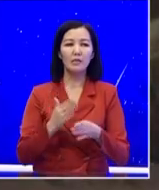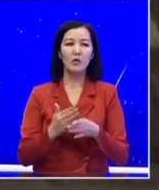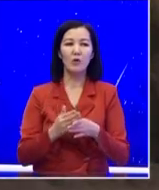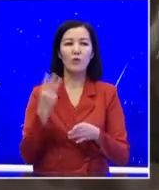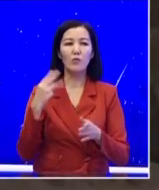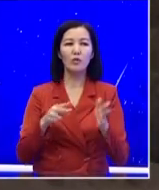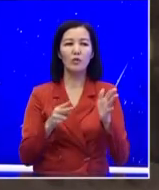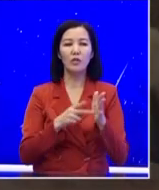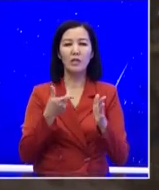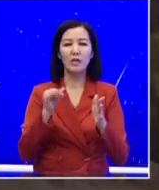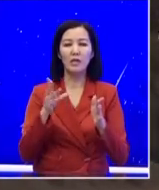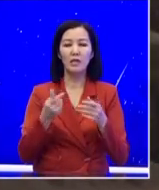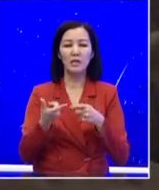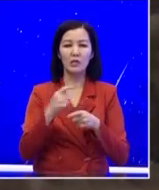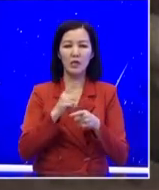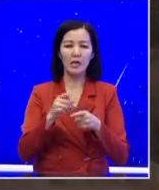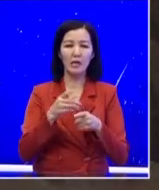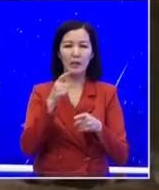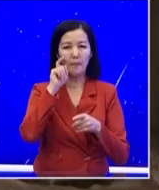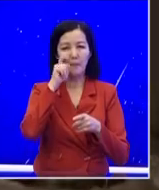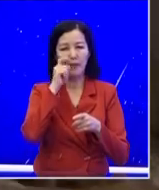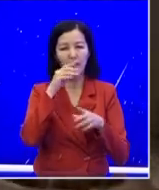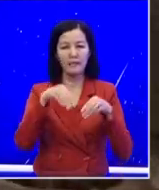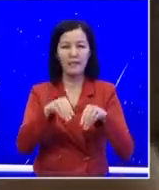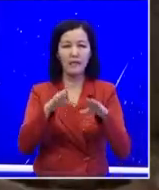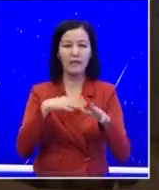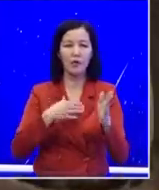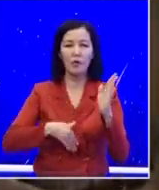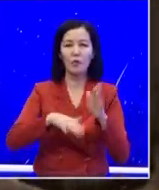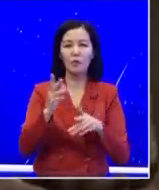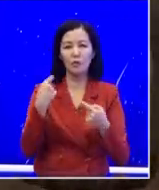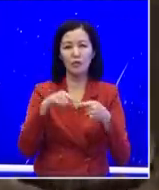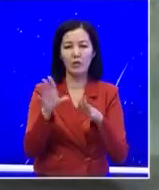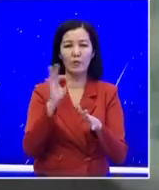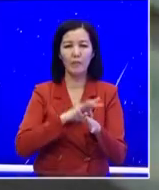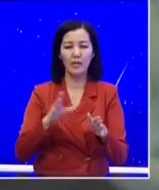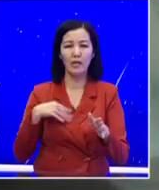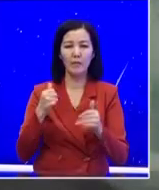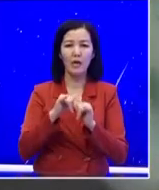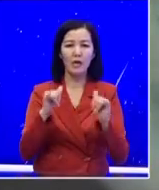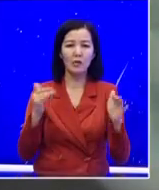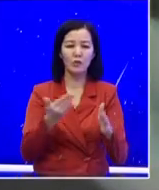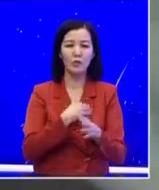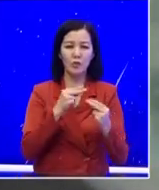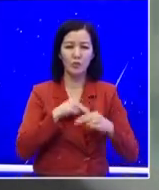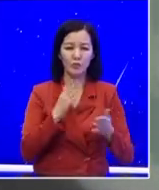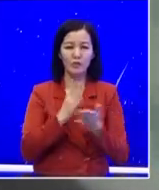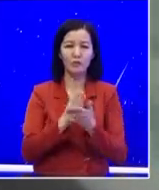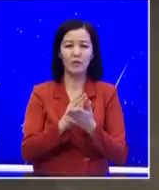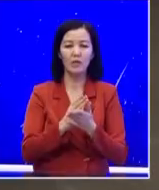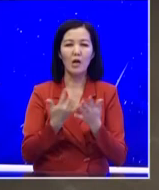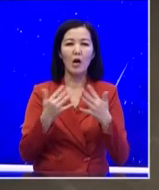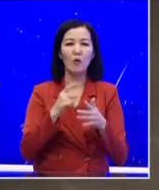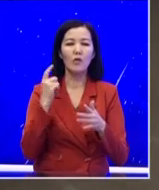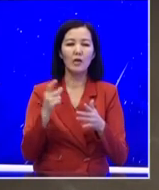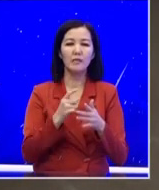37 гектар алқапқа картоп пен пияз екпек. Олар озық технологияны пайдаланып, әр гектар өнімділігін арттыруға жұмыс жасап жатыр. Бұл шаруашылықта